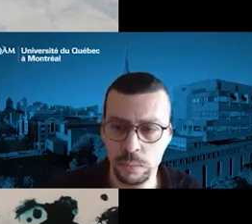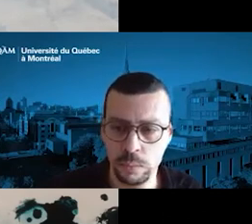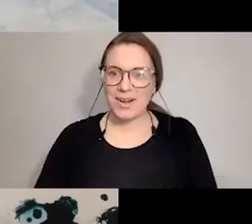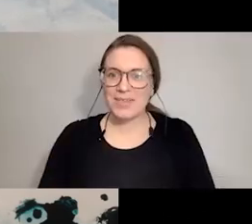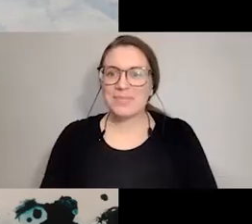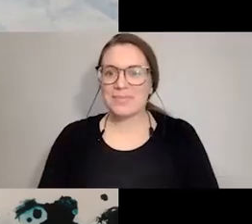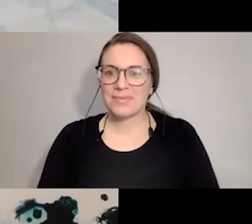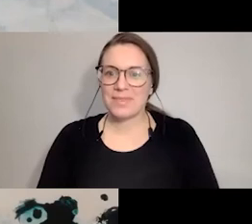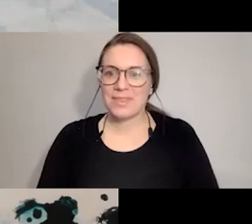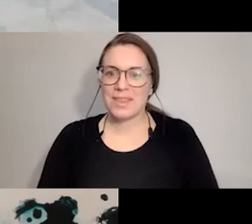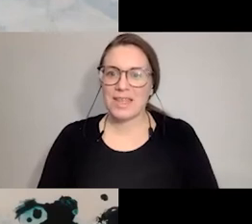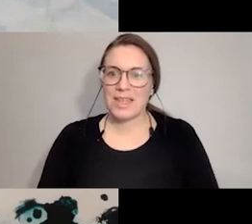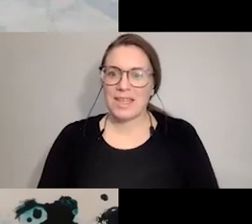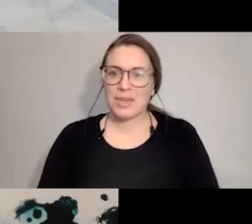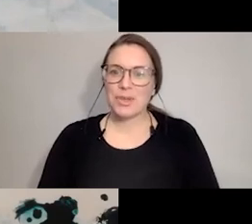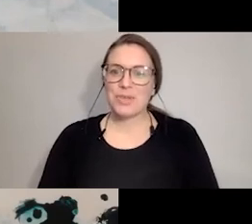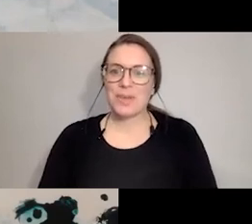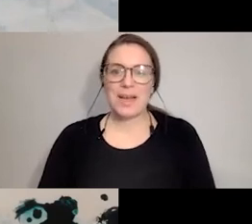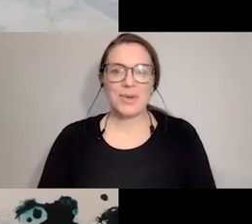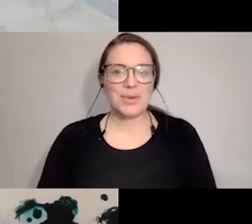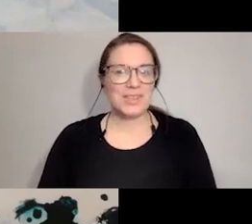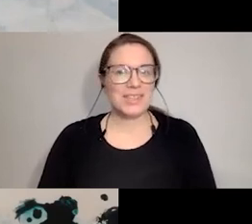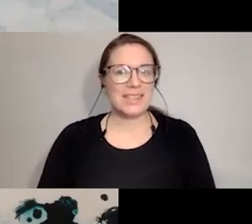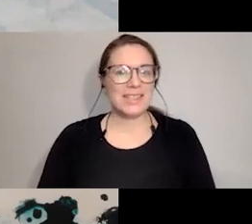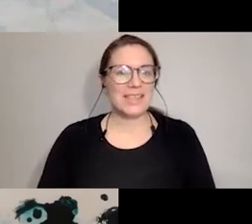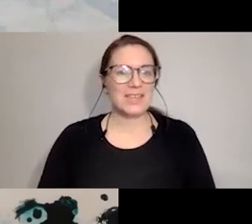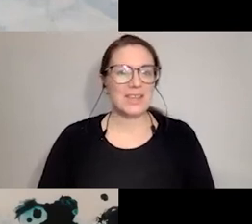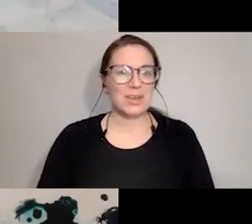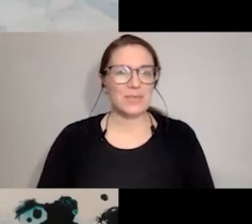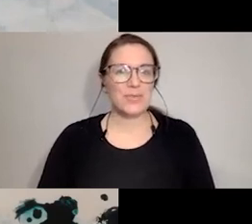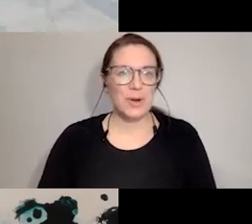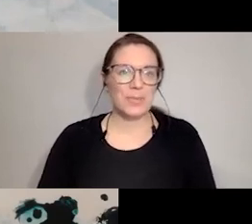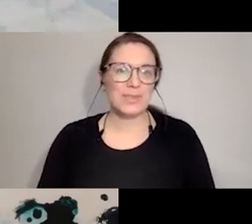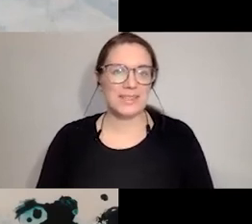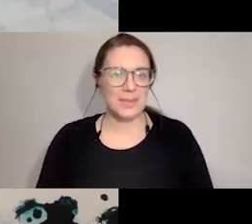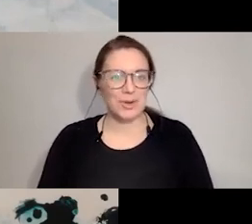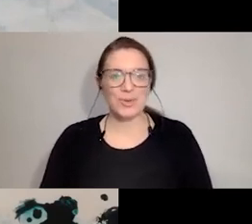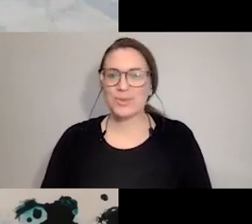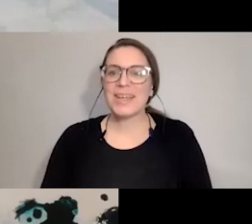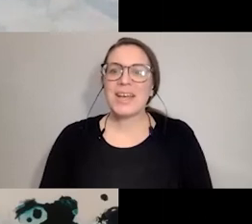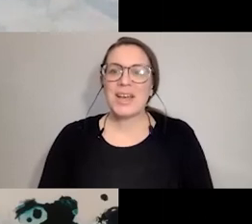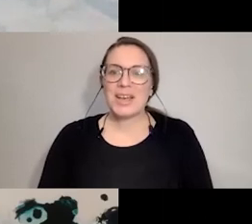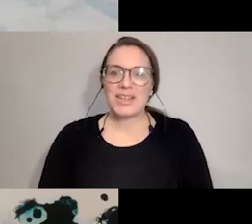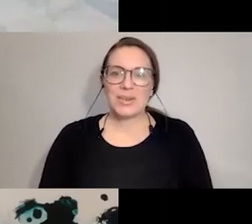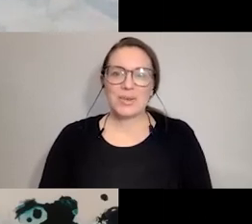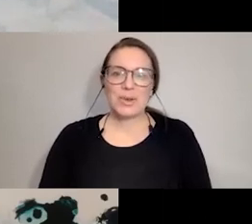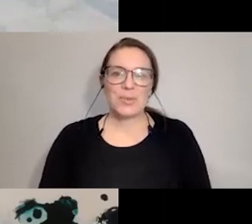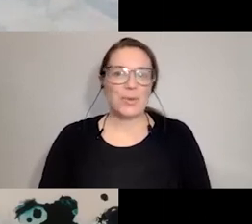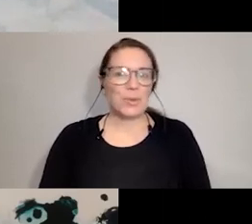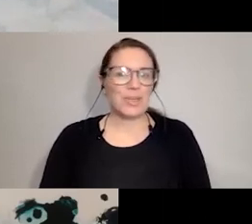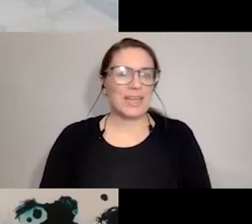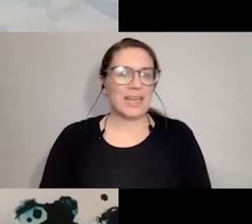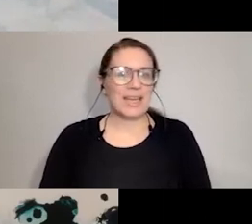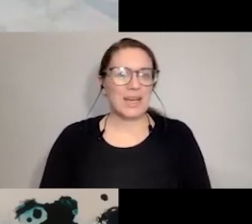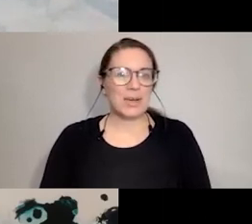Bonjour donc je suis vraiment heureuse d'être ici avec vous pour cette table ronde donc